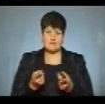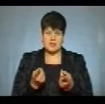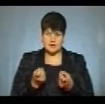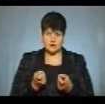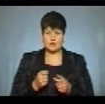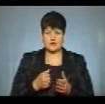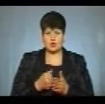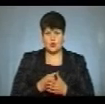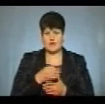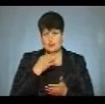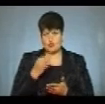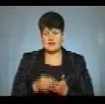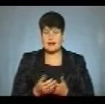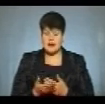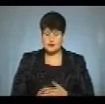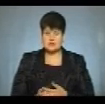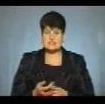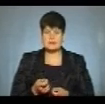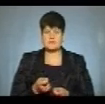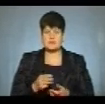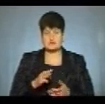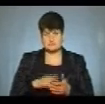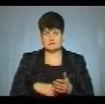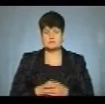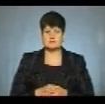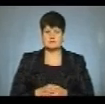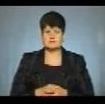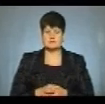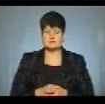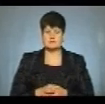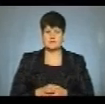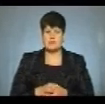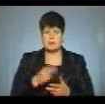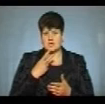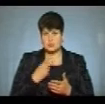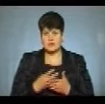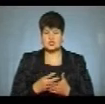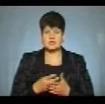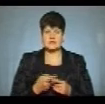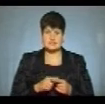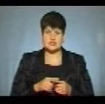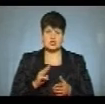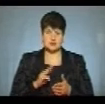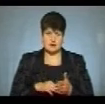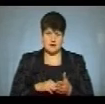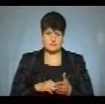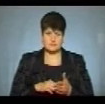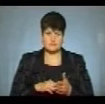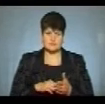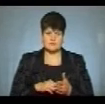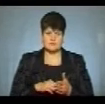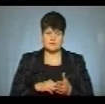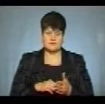до відповідальності адміністративної за це правопорушення. Передбачений за це правопорушення